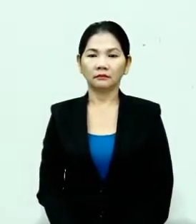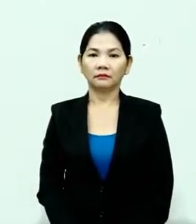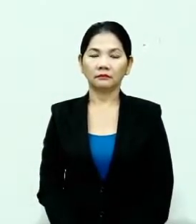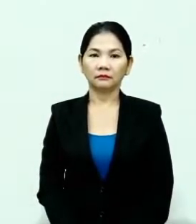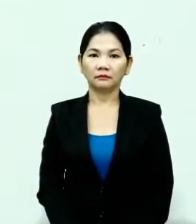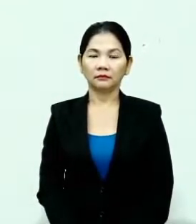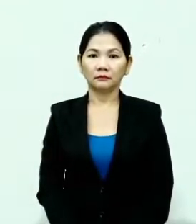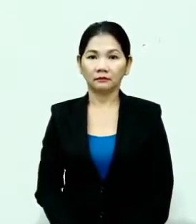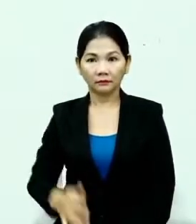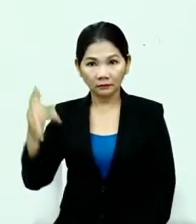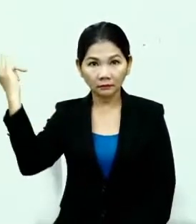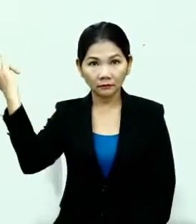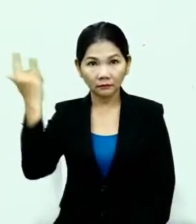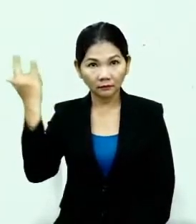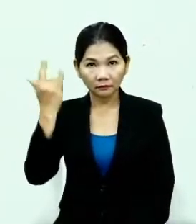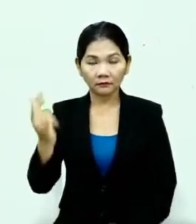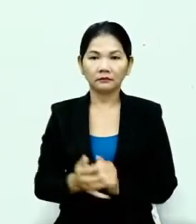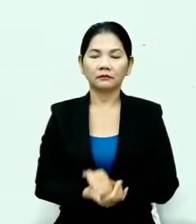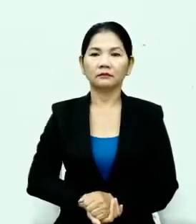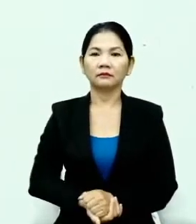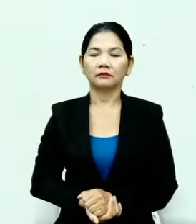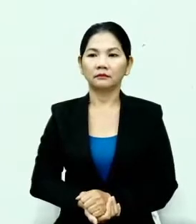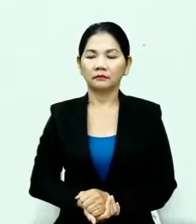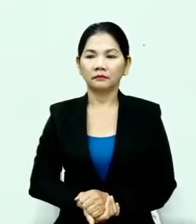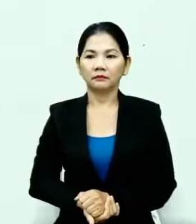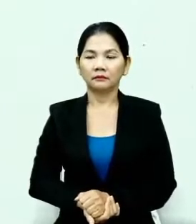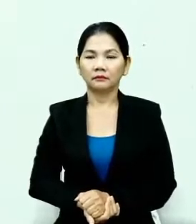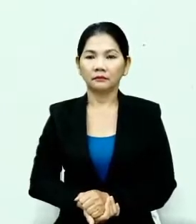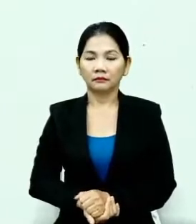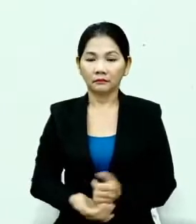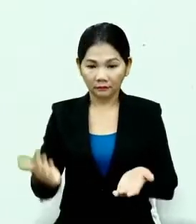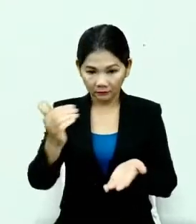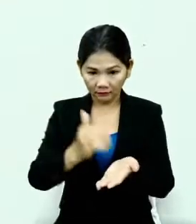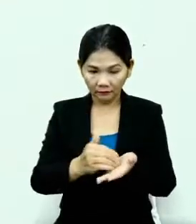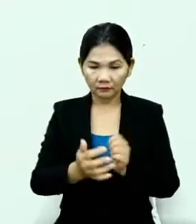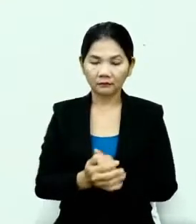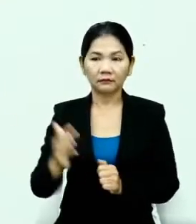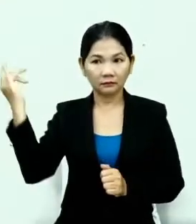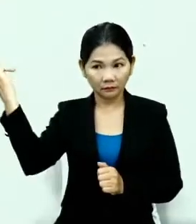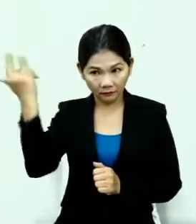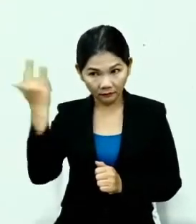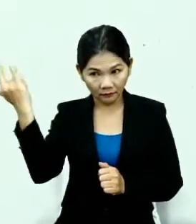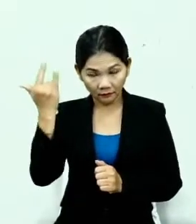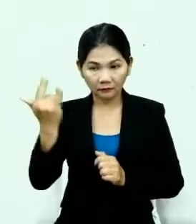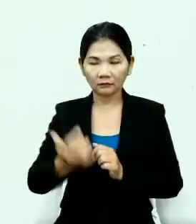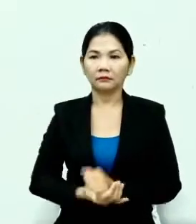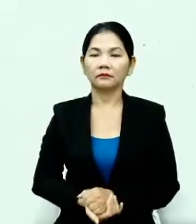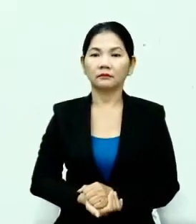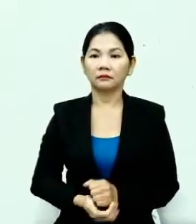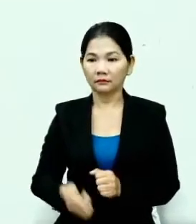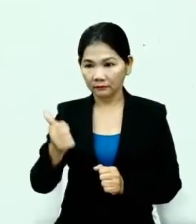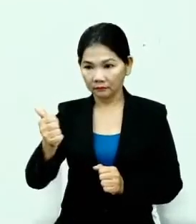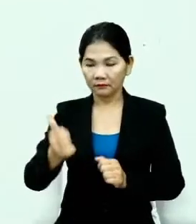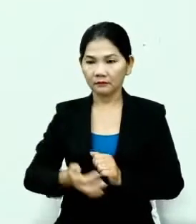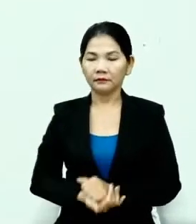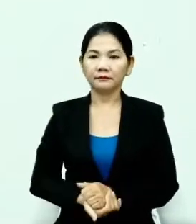Chà bật đáy con ăn mới bật đáy. Chà ăn bật đoàn tiến. Chà lọ